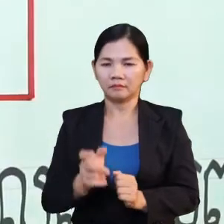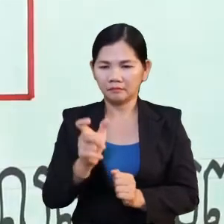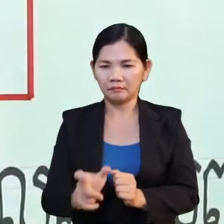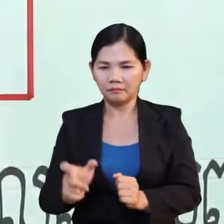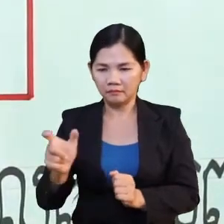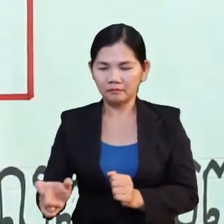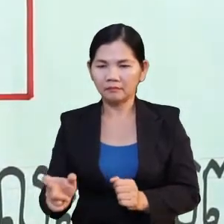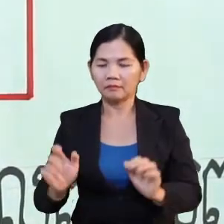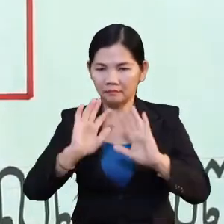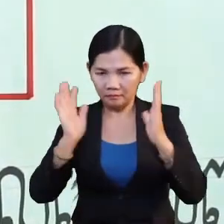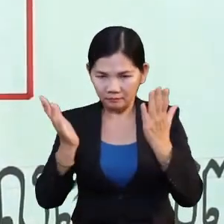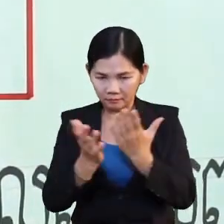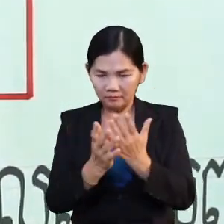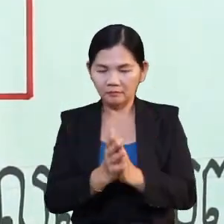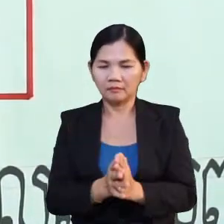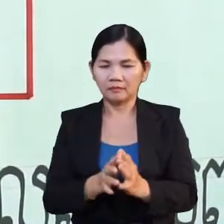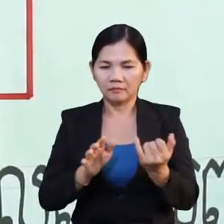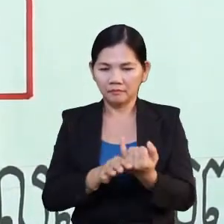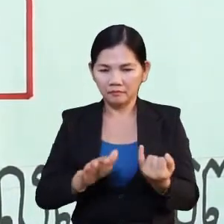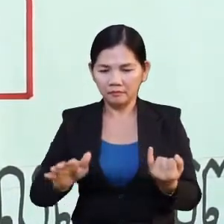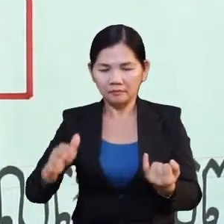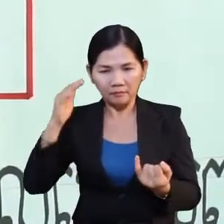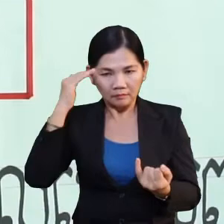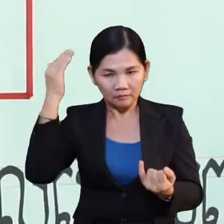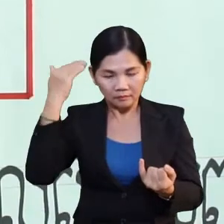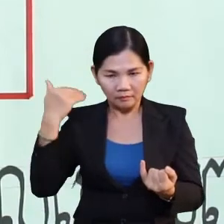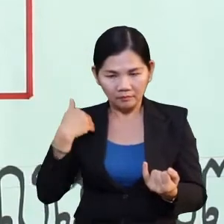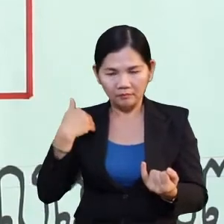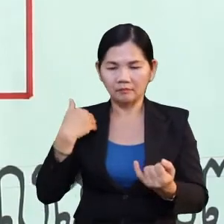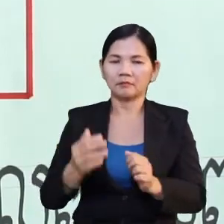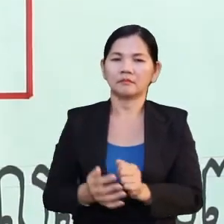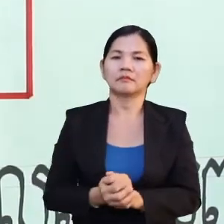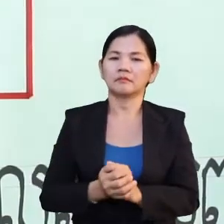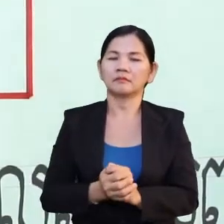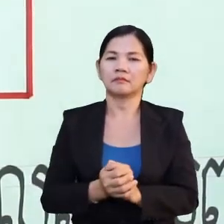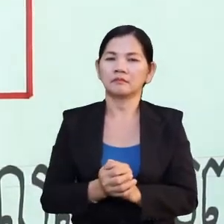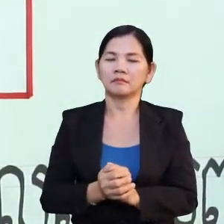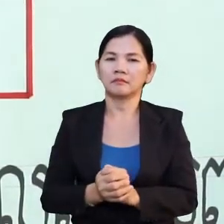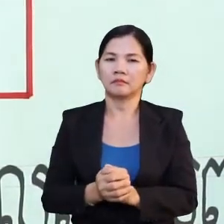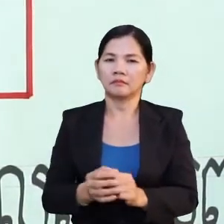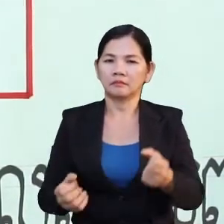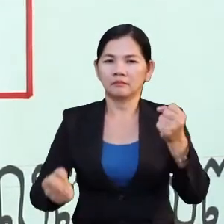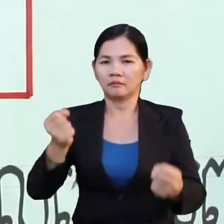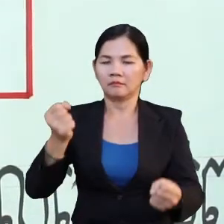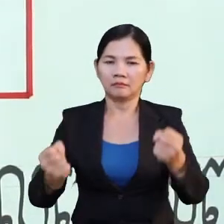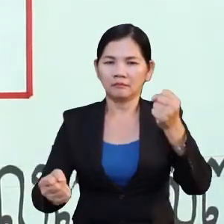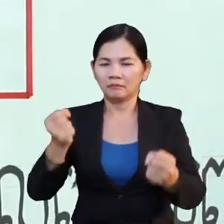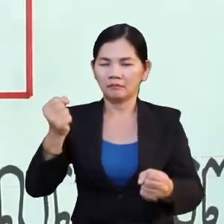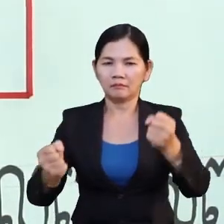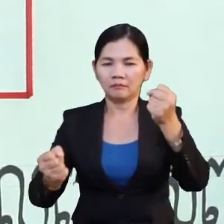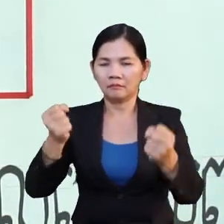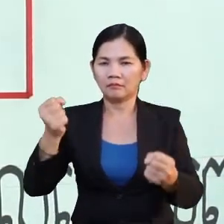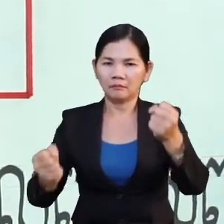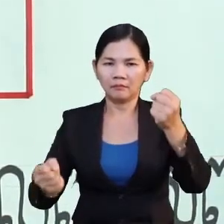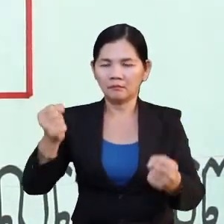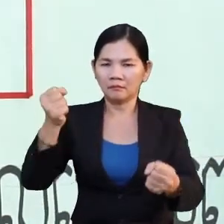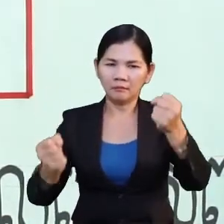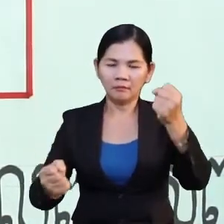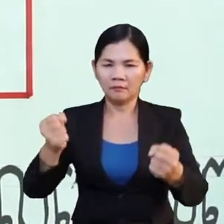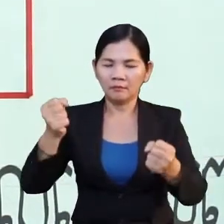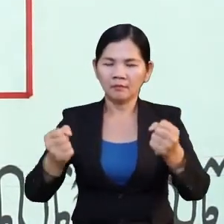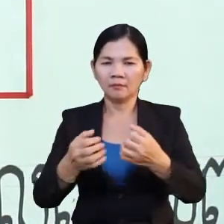អស់ហ្នឹងហើយក្រៅពីកុមារីហ្នឹងកូនចាគឺមានឃើញមានឡានចាមានឡាន